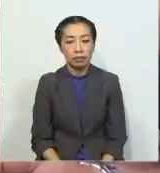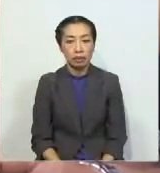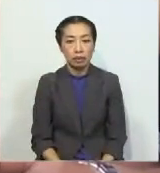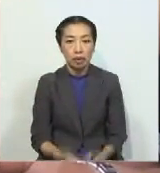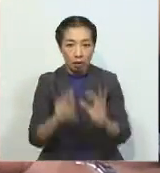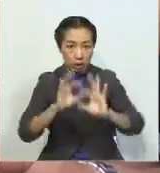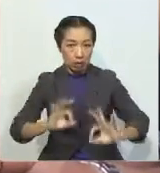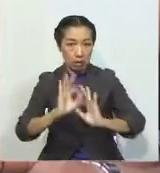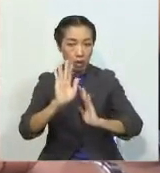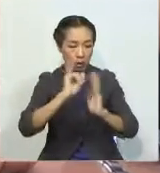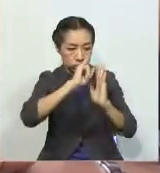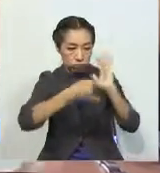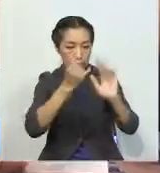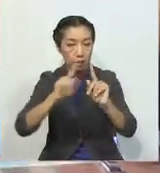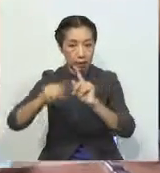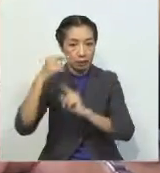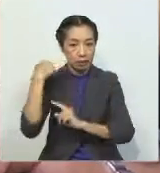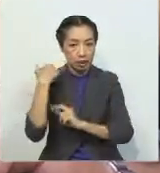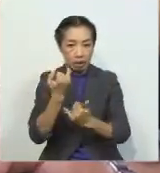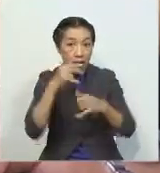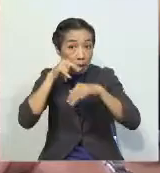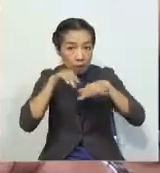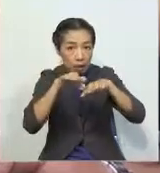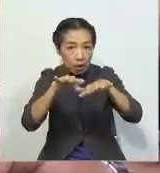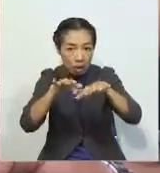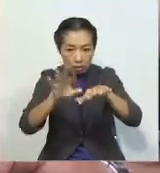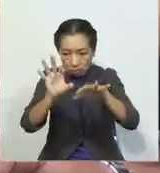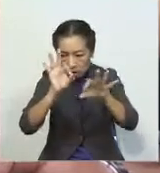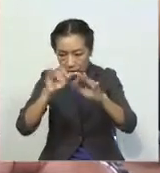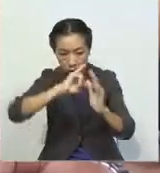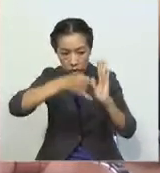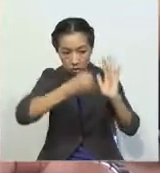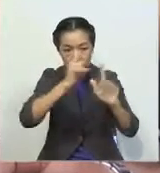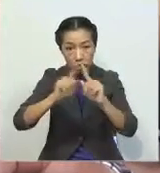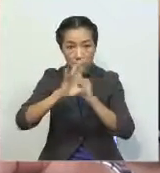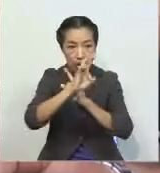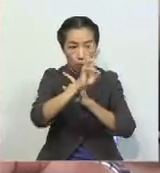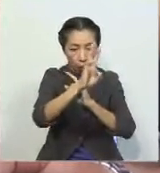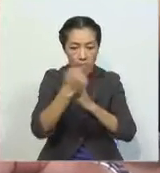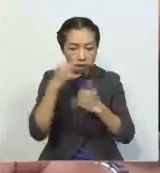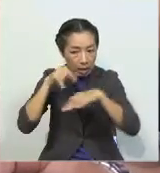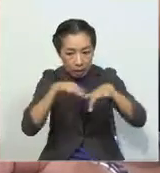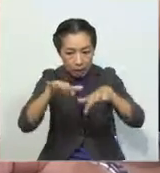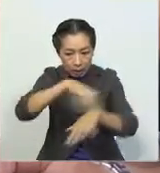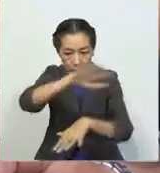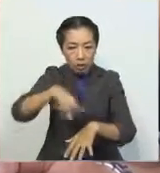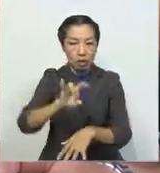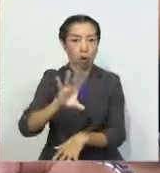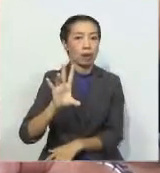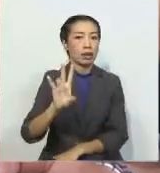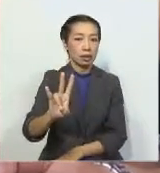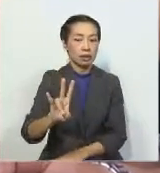ความสำคัญของพื้นที่ก็มีแหล่งน้ำทั้งสิ้นนะเฉพาะใน76จังหวัด107แหล่งน้ำ